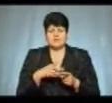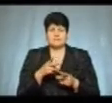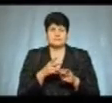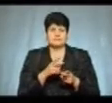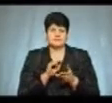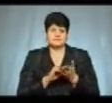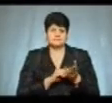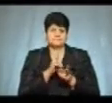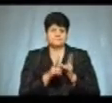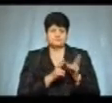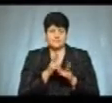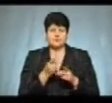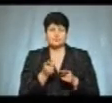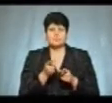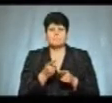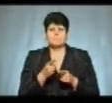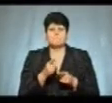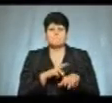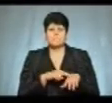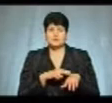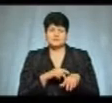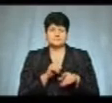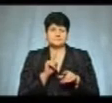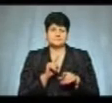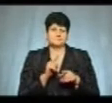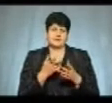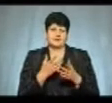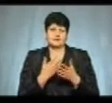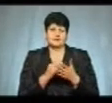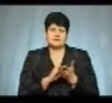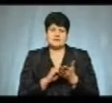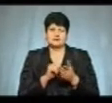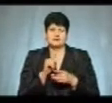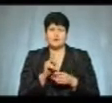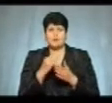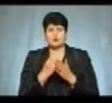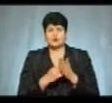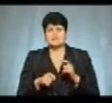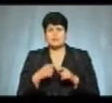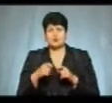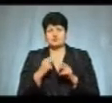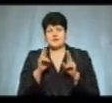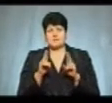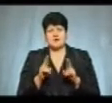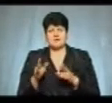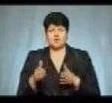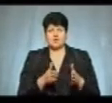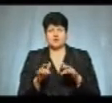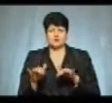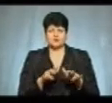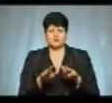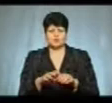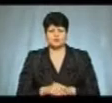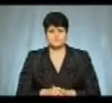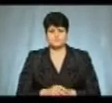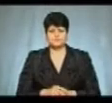позивався через дії працівників патрульної поліції Тернополя, які неодноразово складали на нього протоколи за порушення правил дорожнього руху. Подробиці у